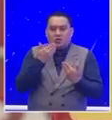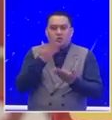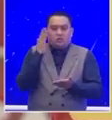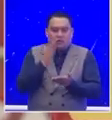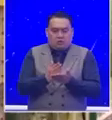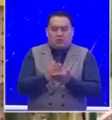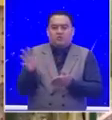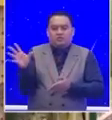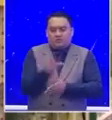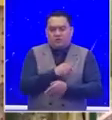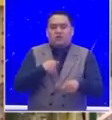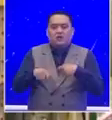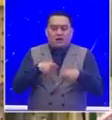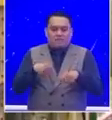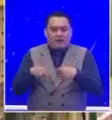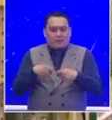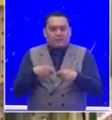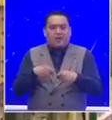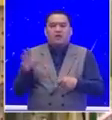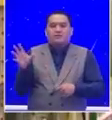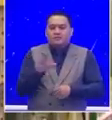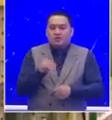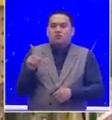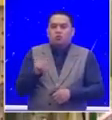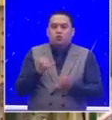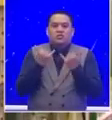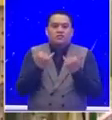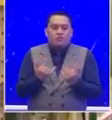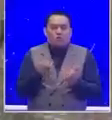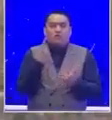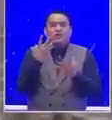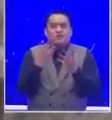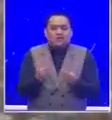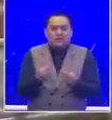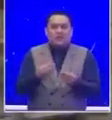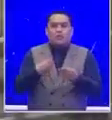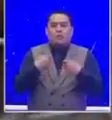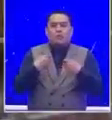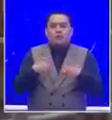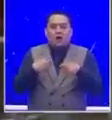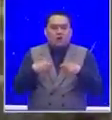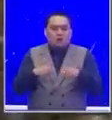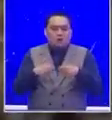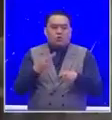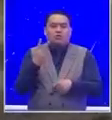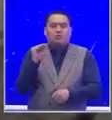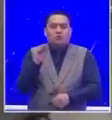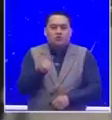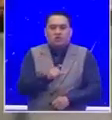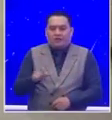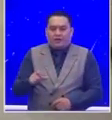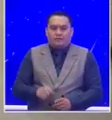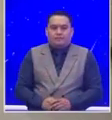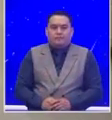прилавках наблюдаются все товары первой необходимости. Отметим, на сегодня в день здесь отовариваются более 2500